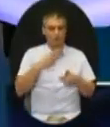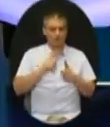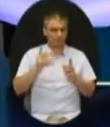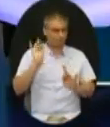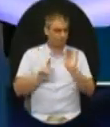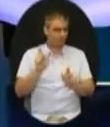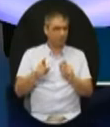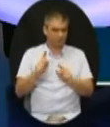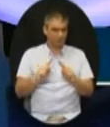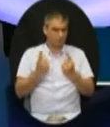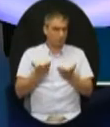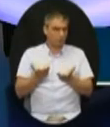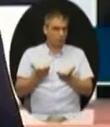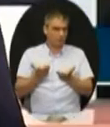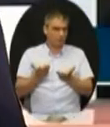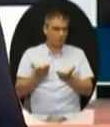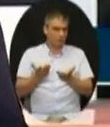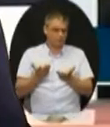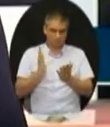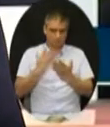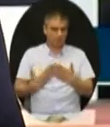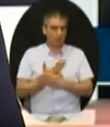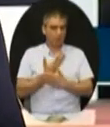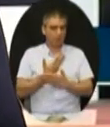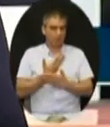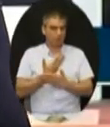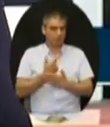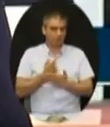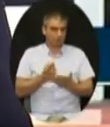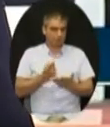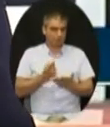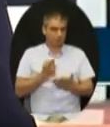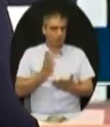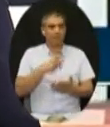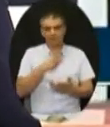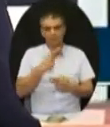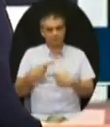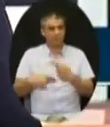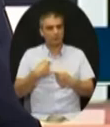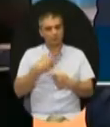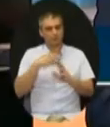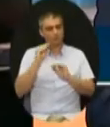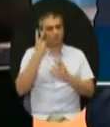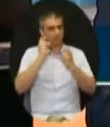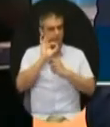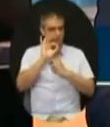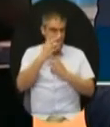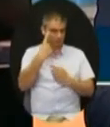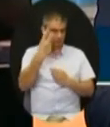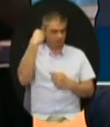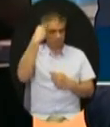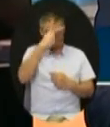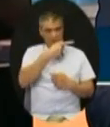החרמות, זו גם תופעה שדי חדשה. שנולד, וגם התולדה, ואתה גם משתמש בניסיון שלך, כמי